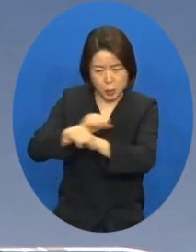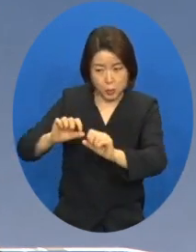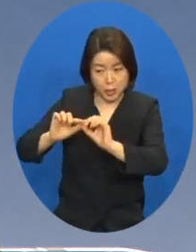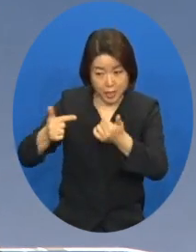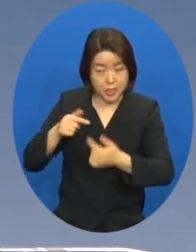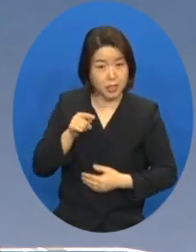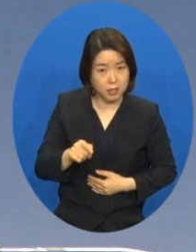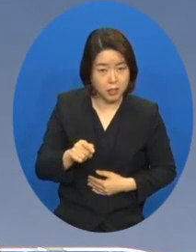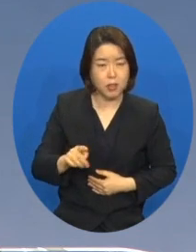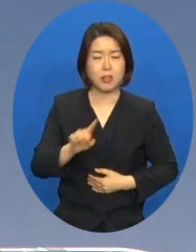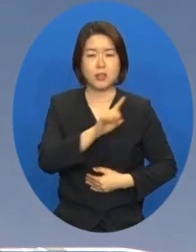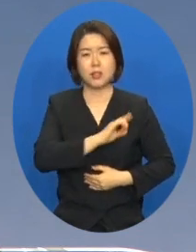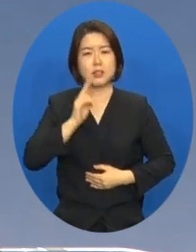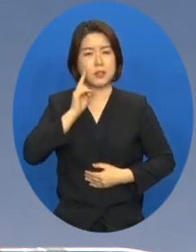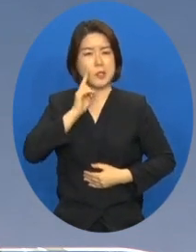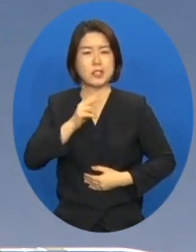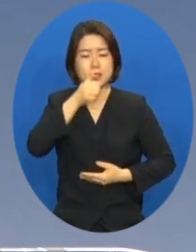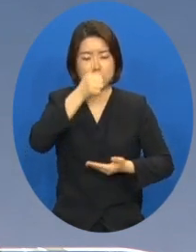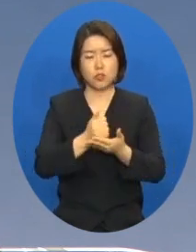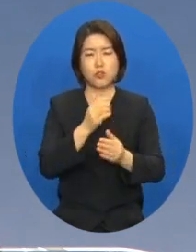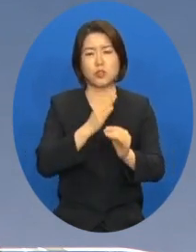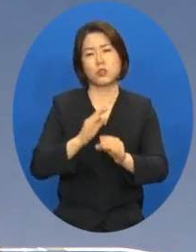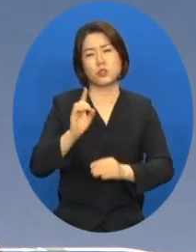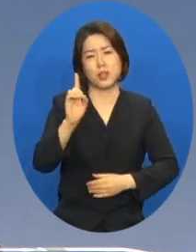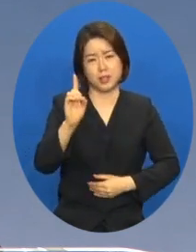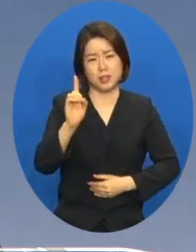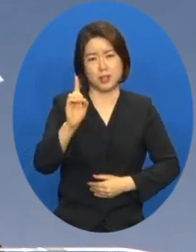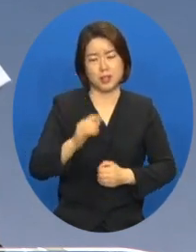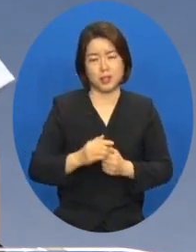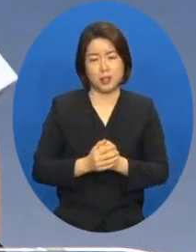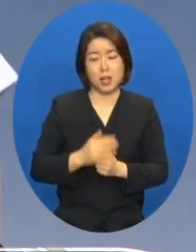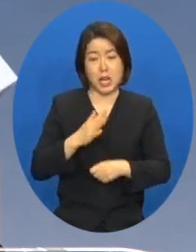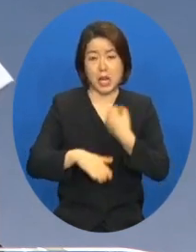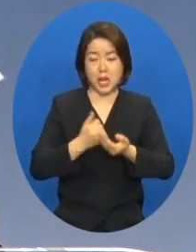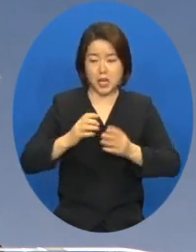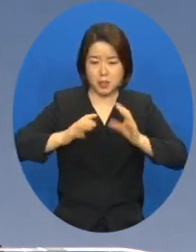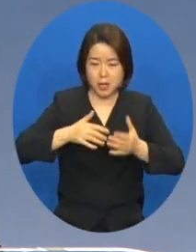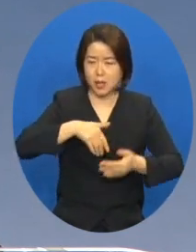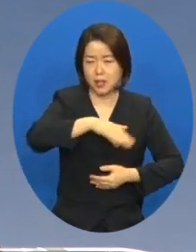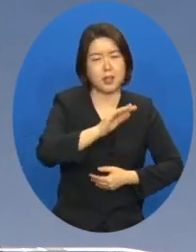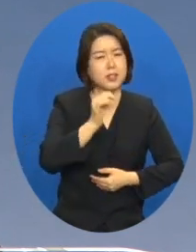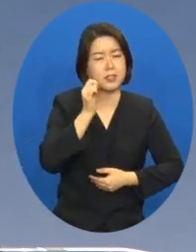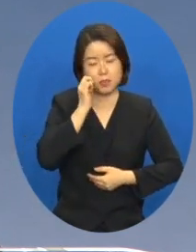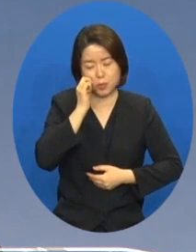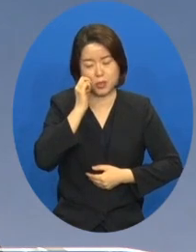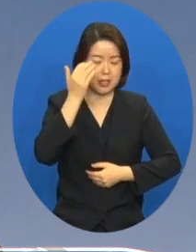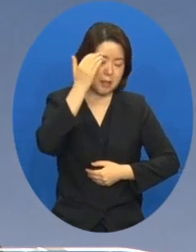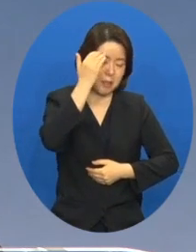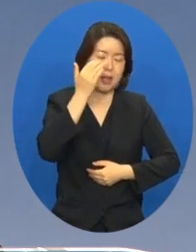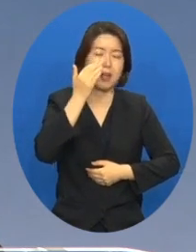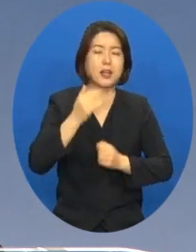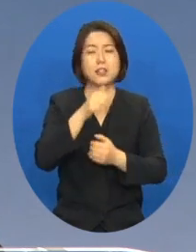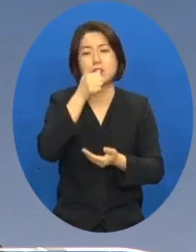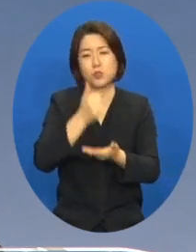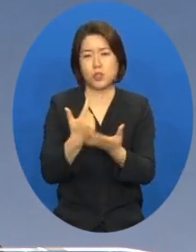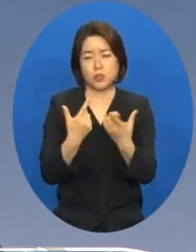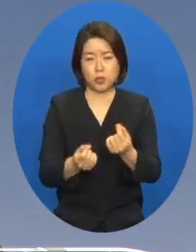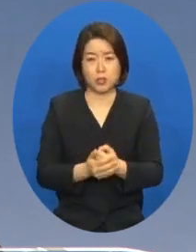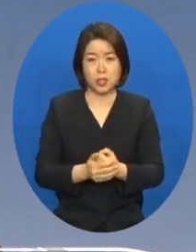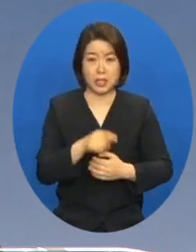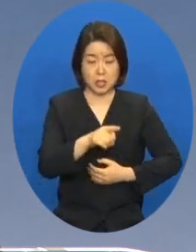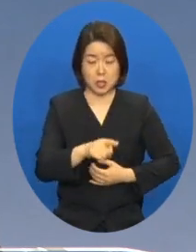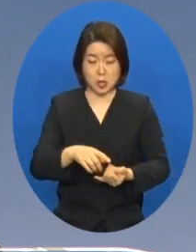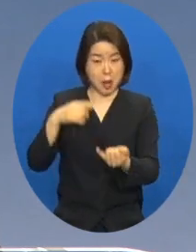것은 가장 심각한 죄 중에 하나이며 하나님의 나라에 들어가지 못하게 하는 죄다. 너는 비난하는